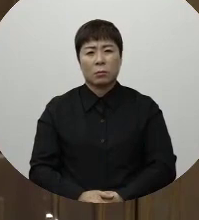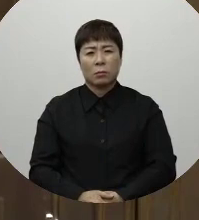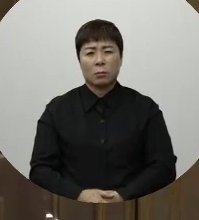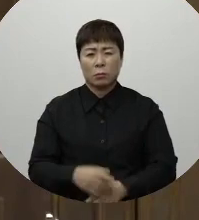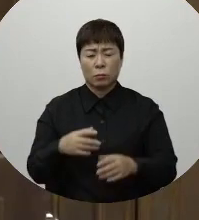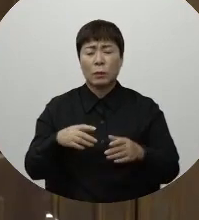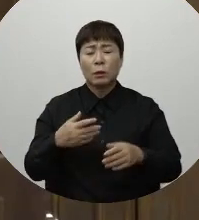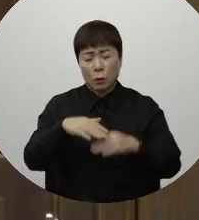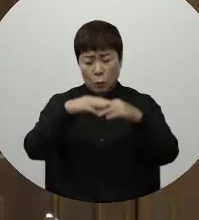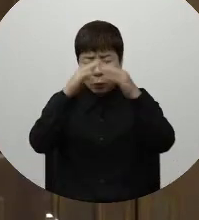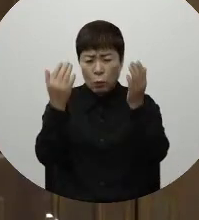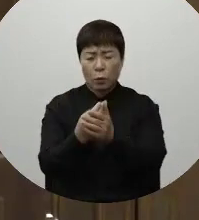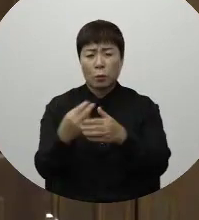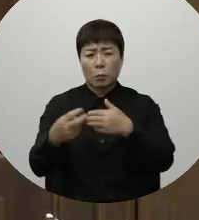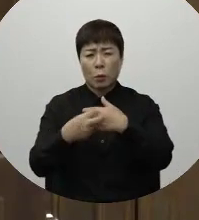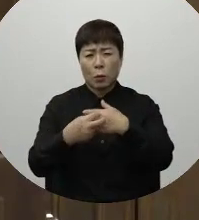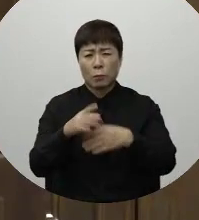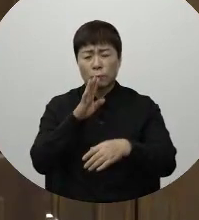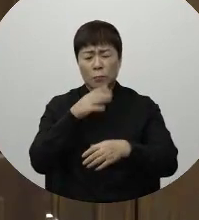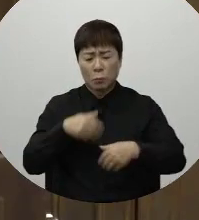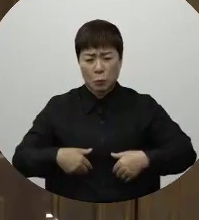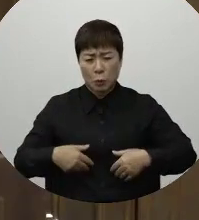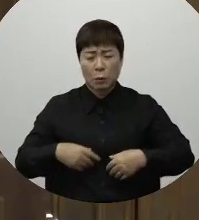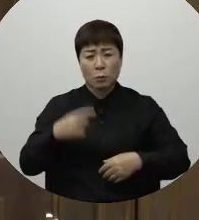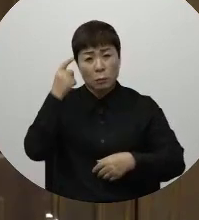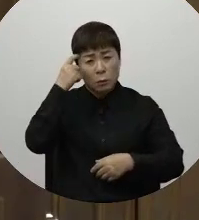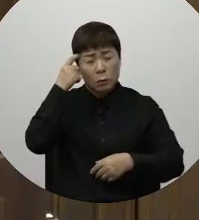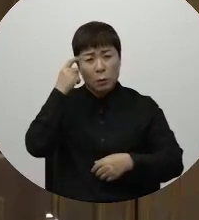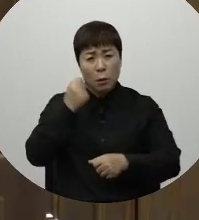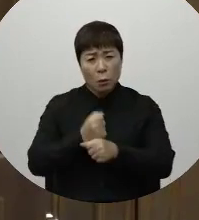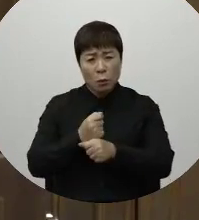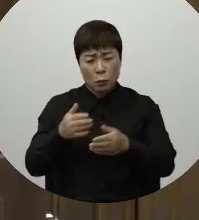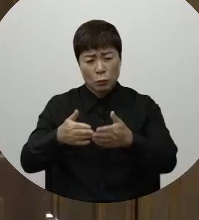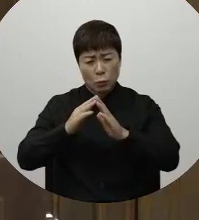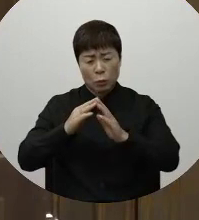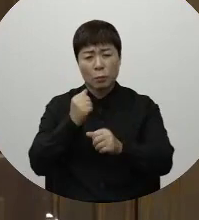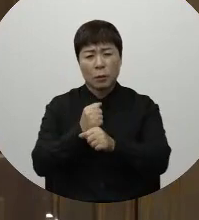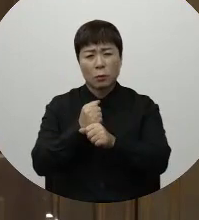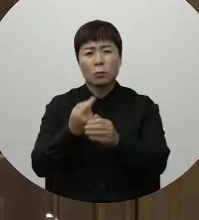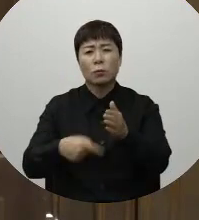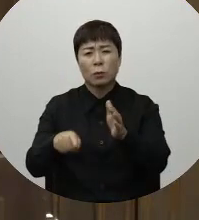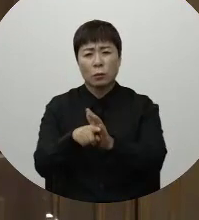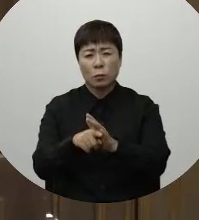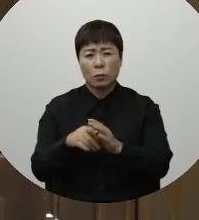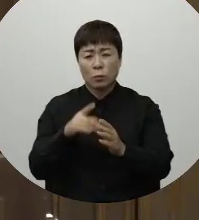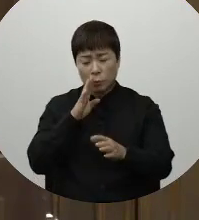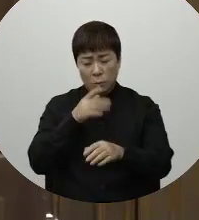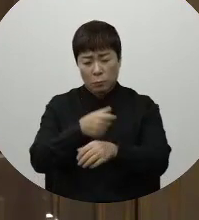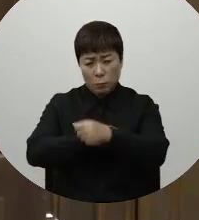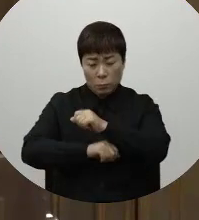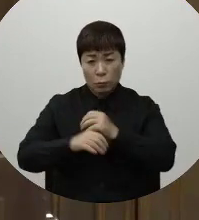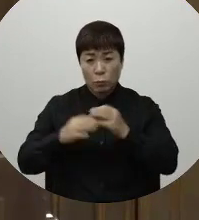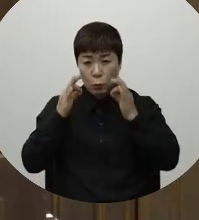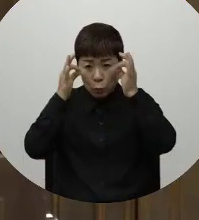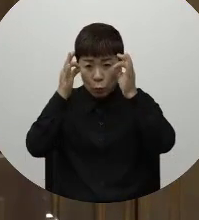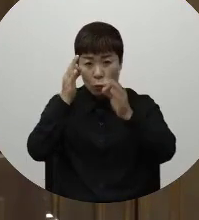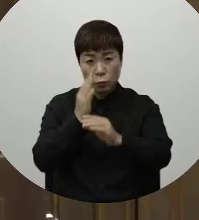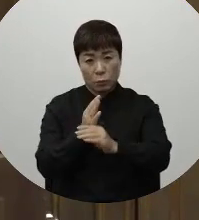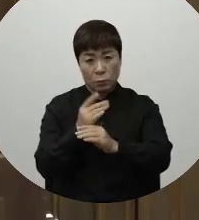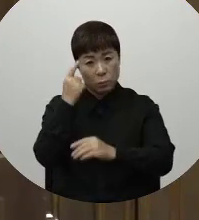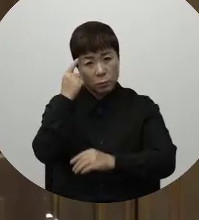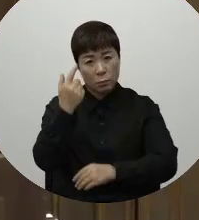상급병원 유치의 필요성을 절실히 인식하고 있으며 유치를 위해 적극적인 노력을 하고 있습니까?